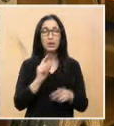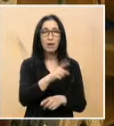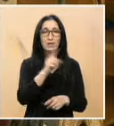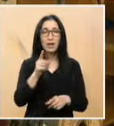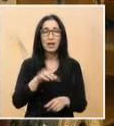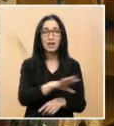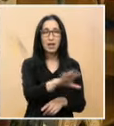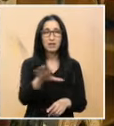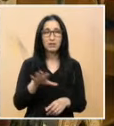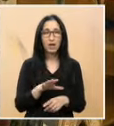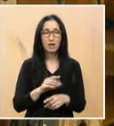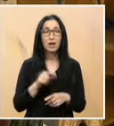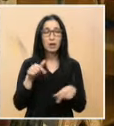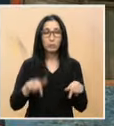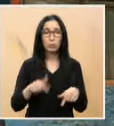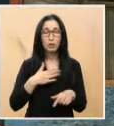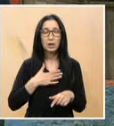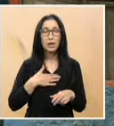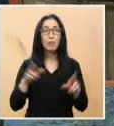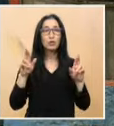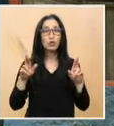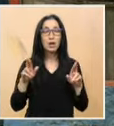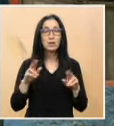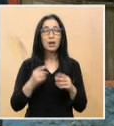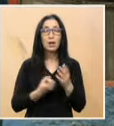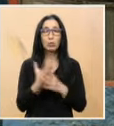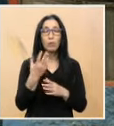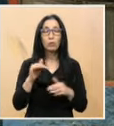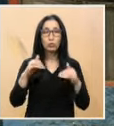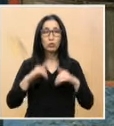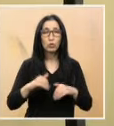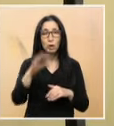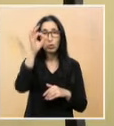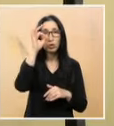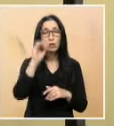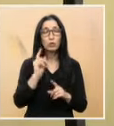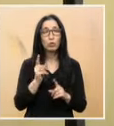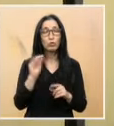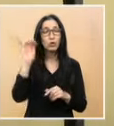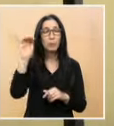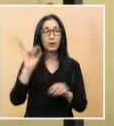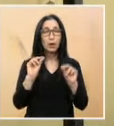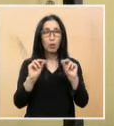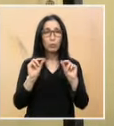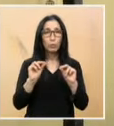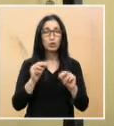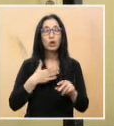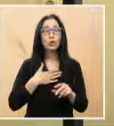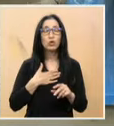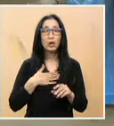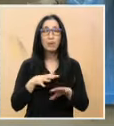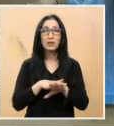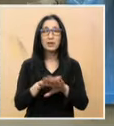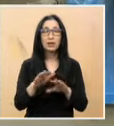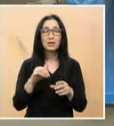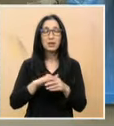по транспортната техника във всяка една сфера. Така че тук има шанс с всички новодошли ученици, които ще бъдат обучени